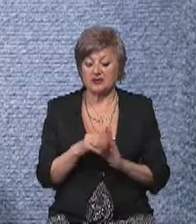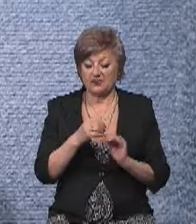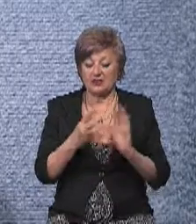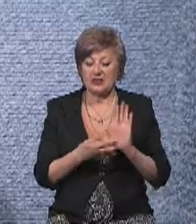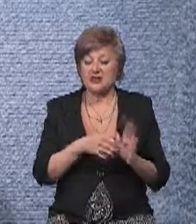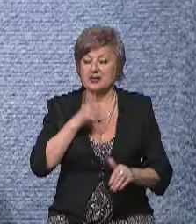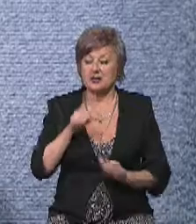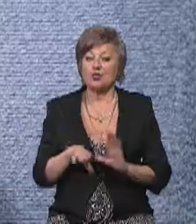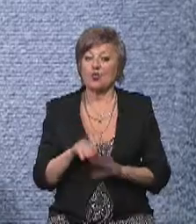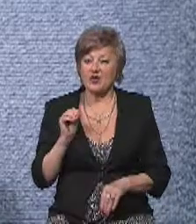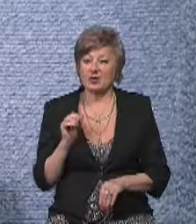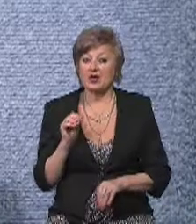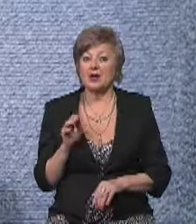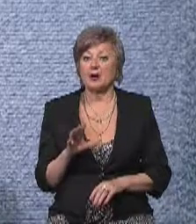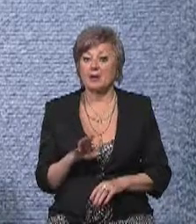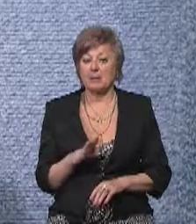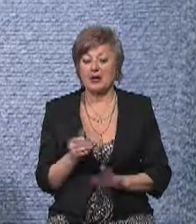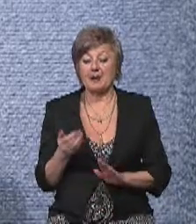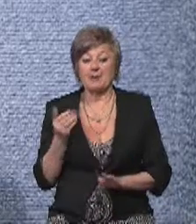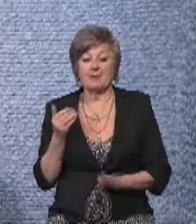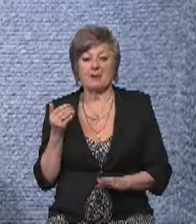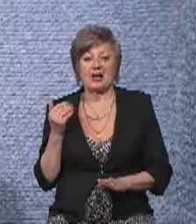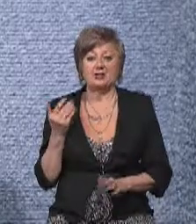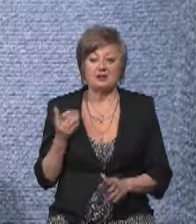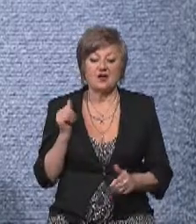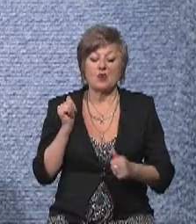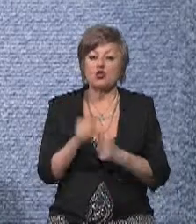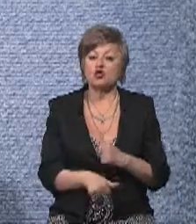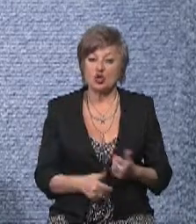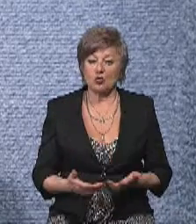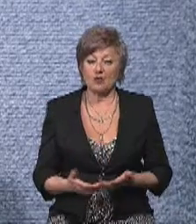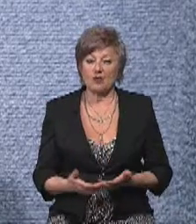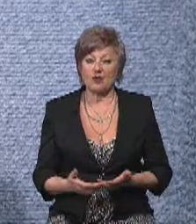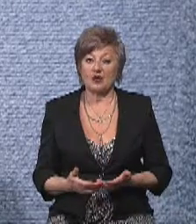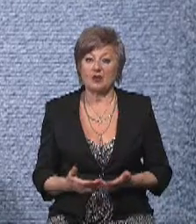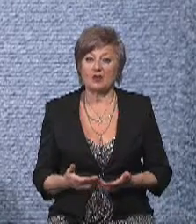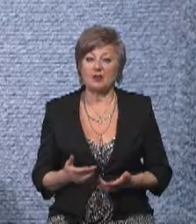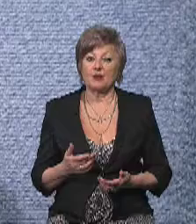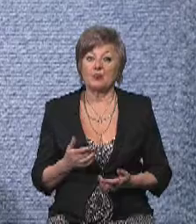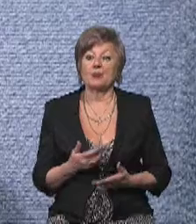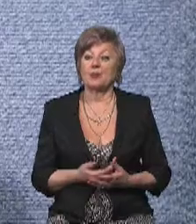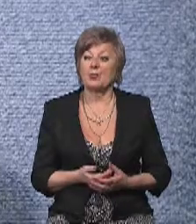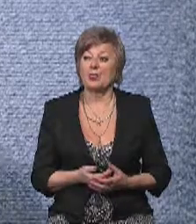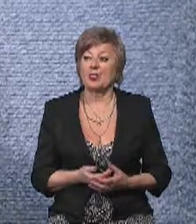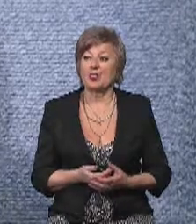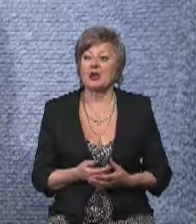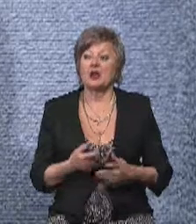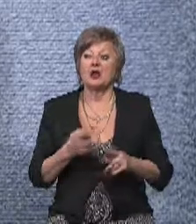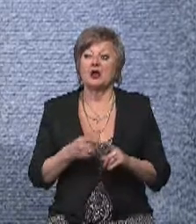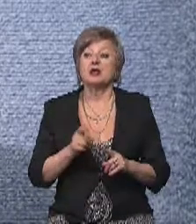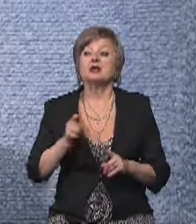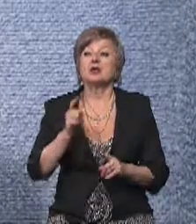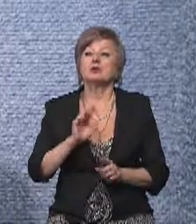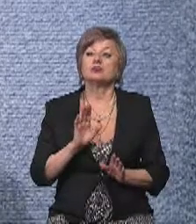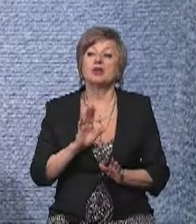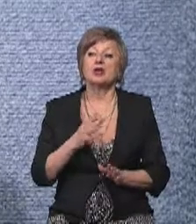19-го. Вони були передчасними, вони були позачерговими. Ви згадали 14-й рік, тоді була політична криза. І тоді зрозумілим